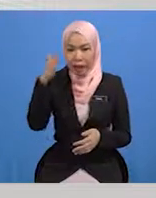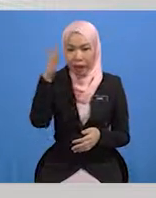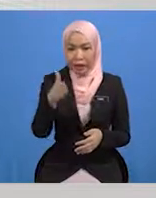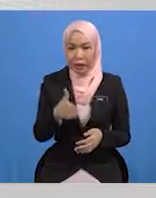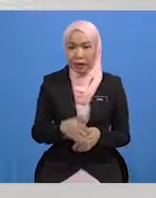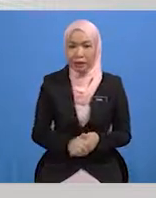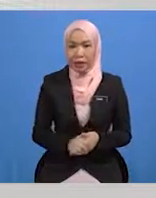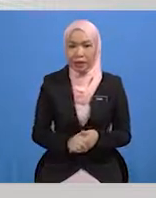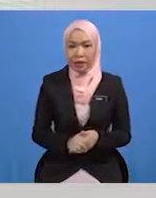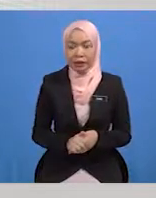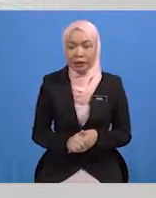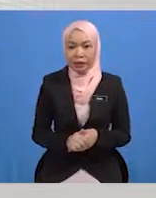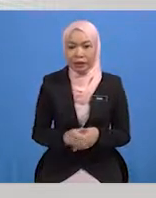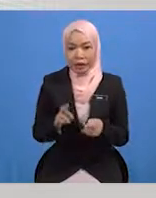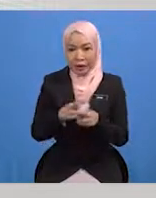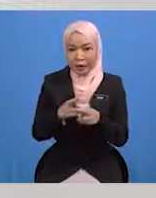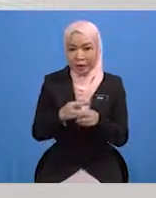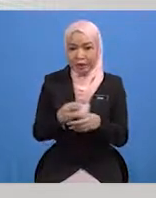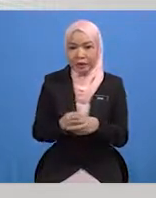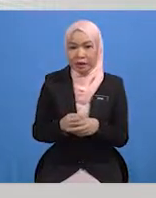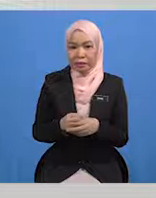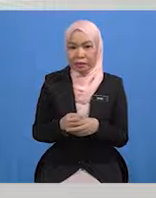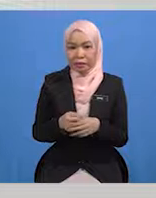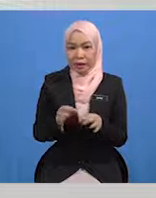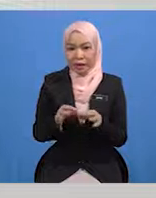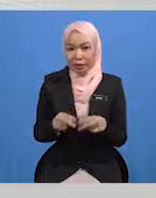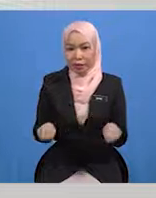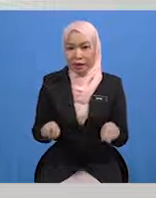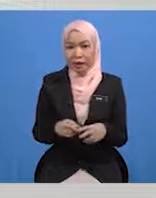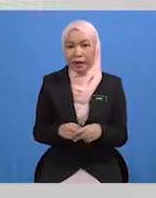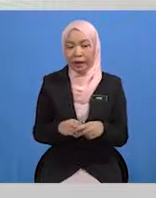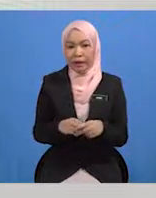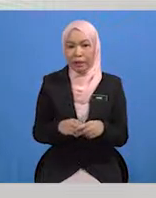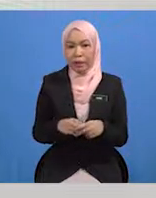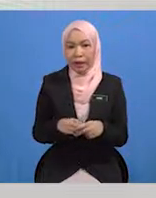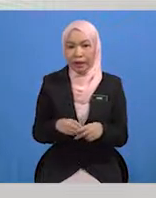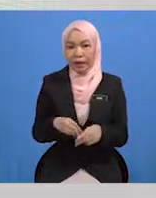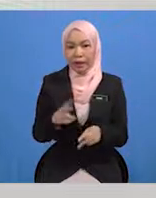Samiah dari segi sifat luaran dan sifat dalaman.